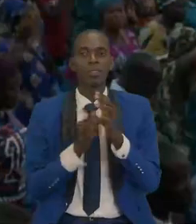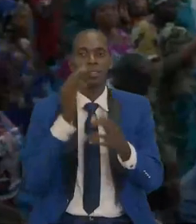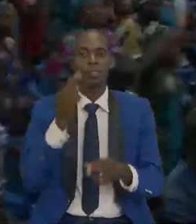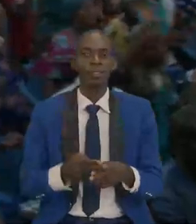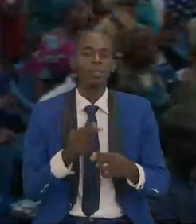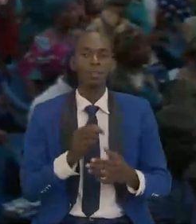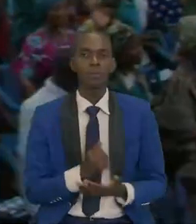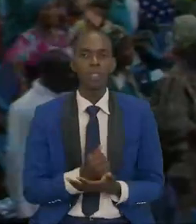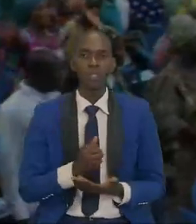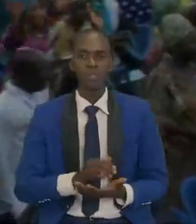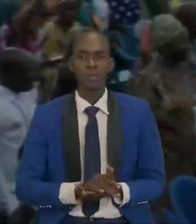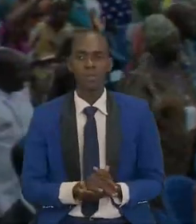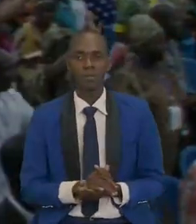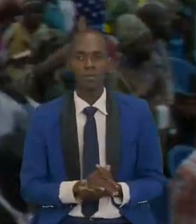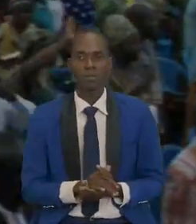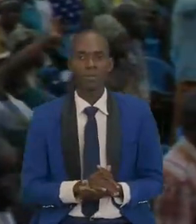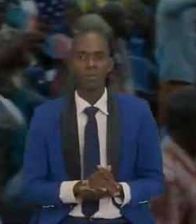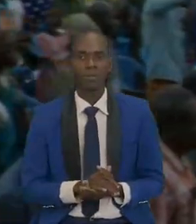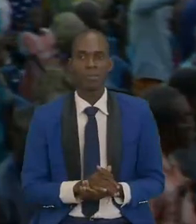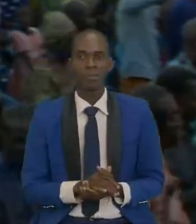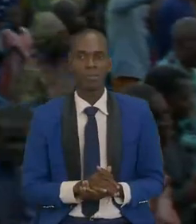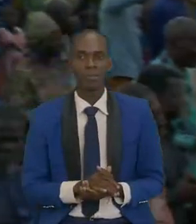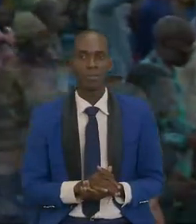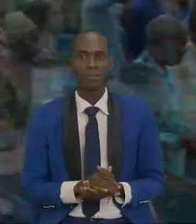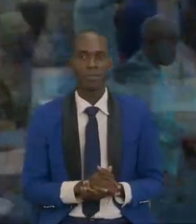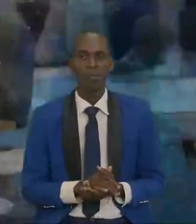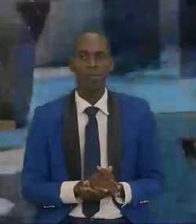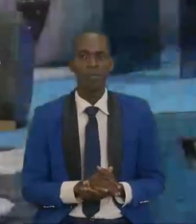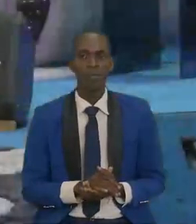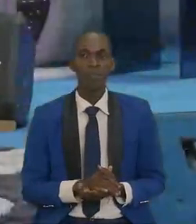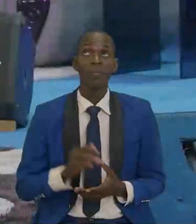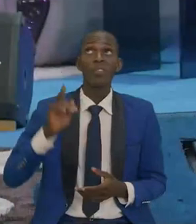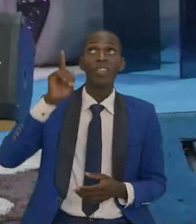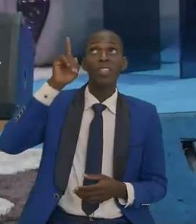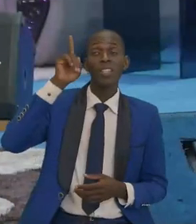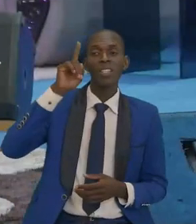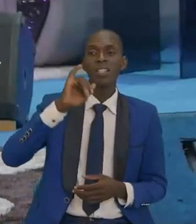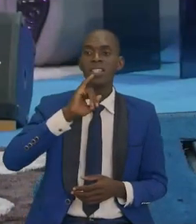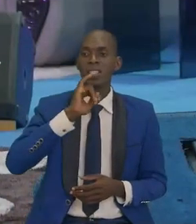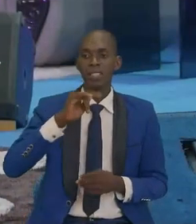Vous serez un porteur et un participant ce soir.